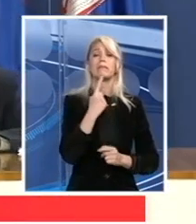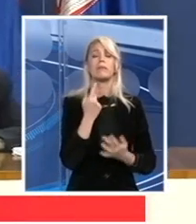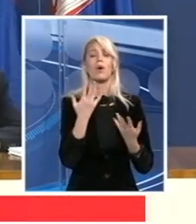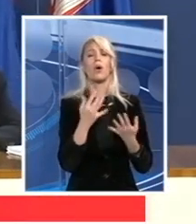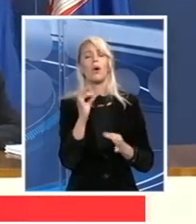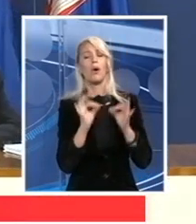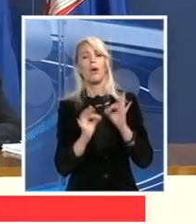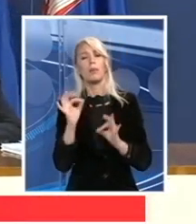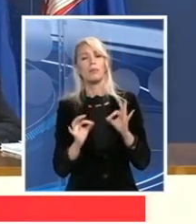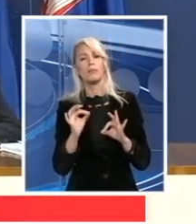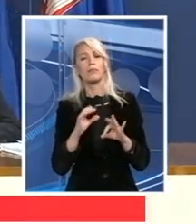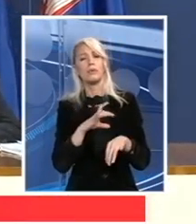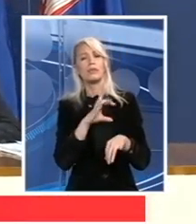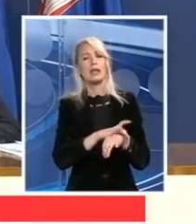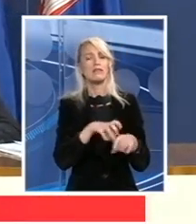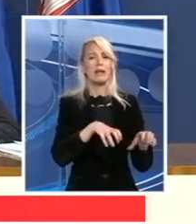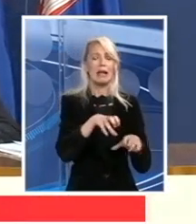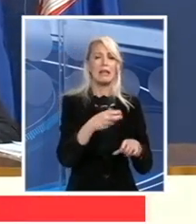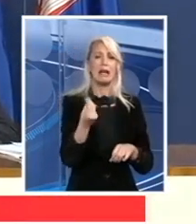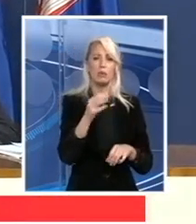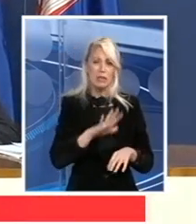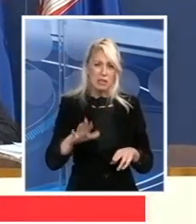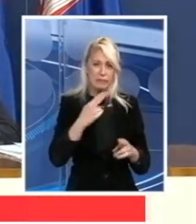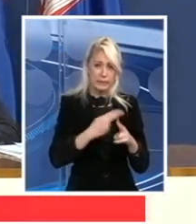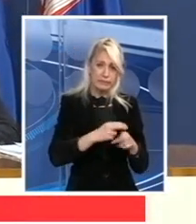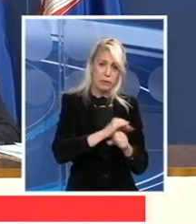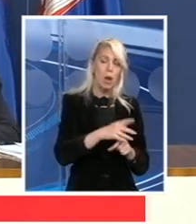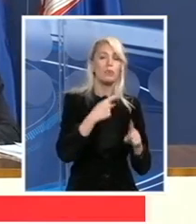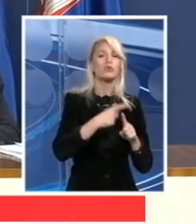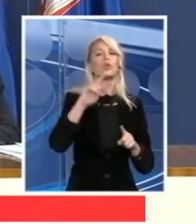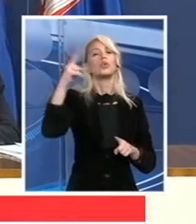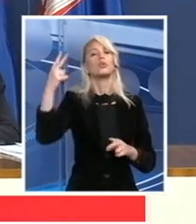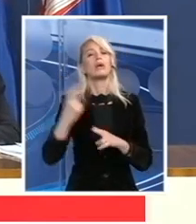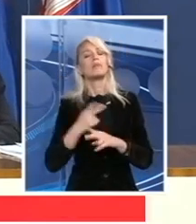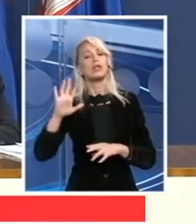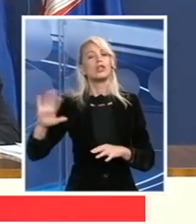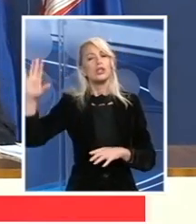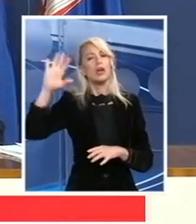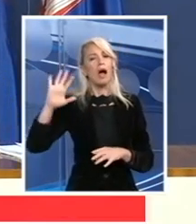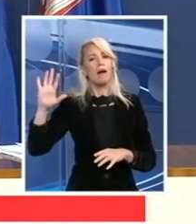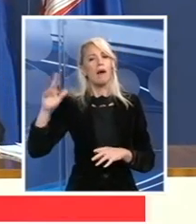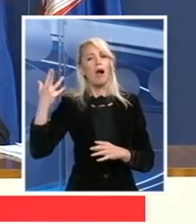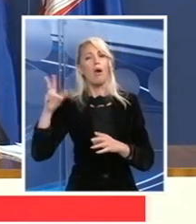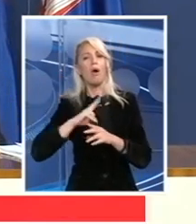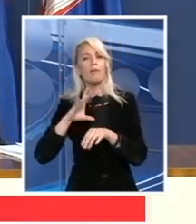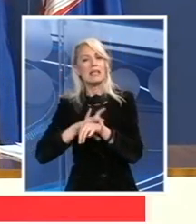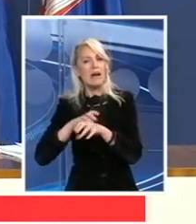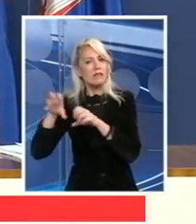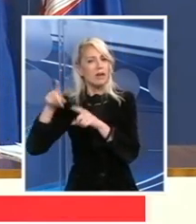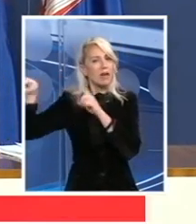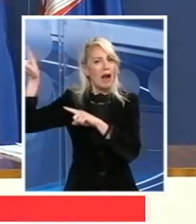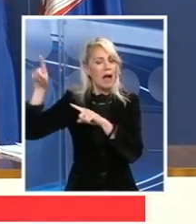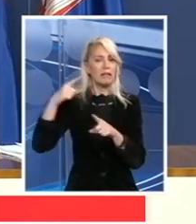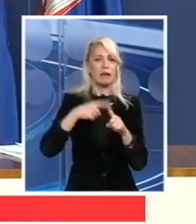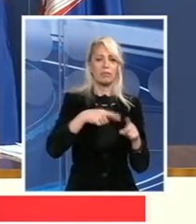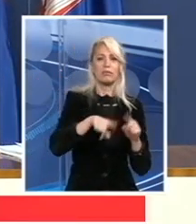zaraženih radnika, zdravstvenih radnika u Srbiji, a kakvi su procenti u drugim zemljama? Ovo pitam da bismo jednom za svakda razrešili dilemu i